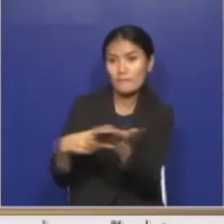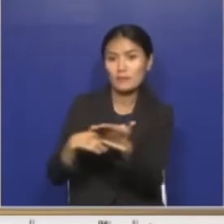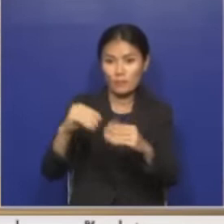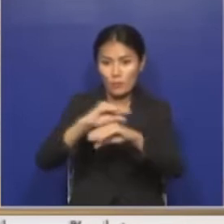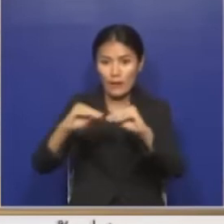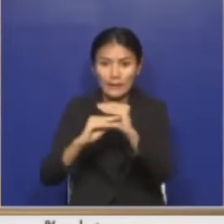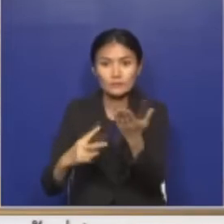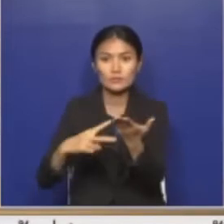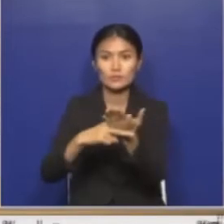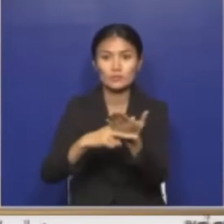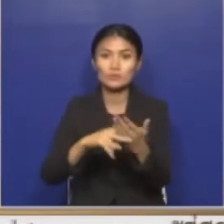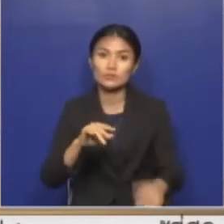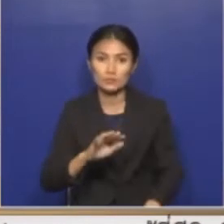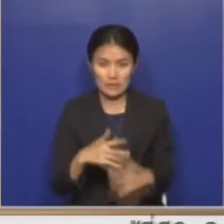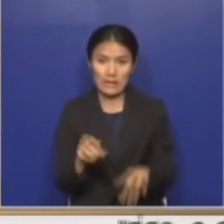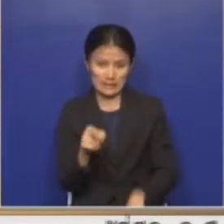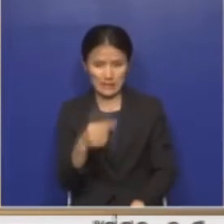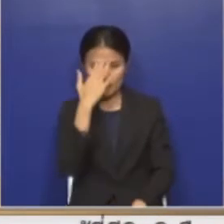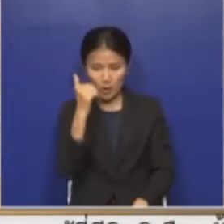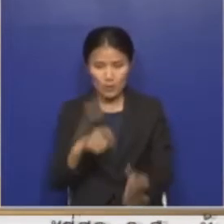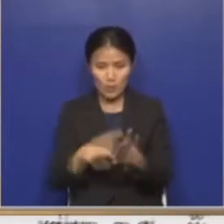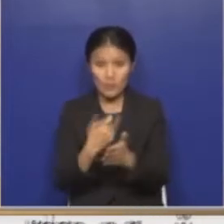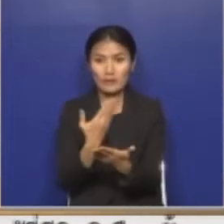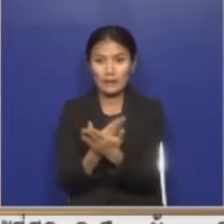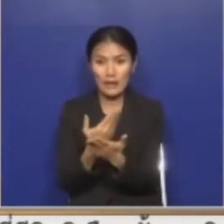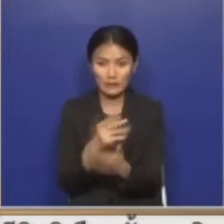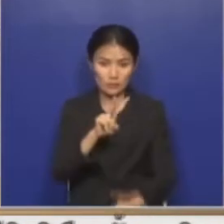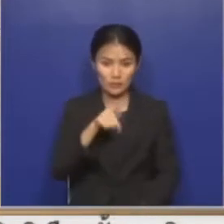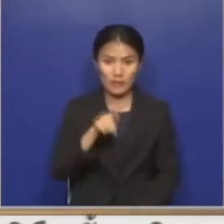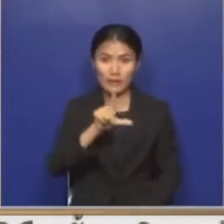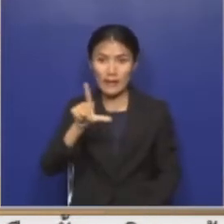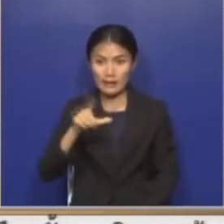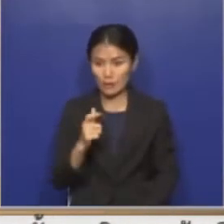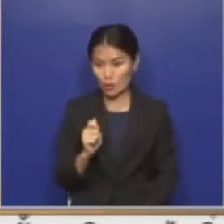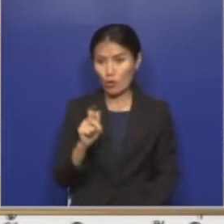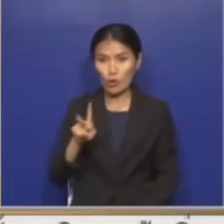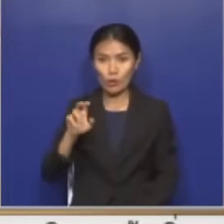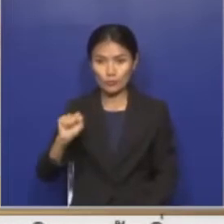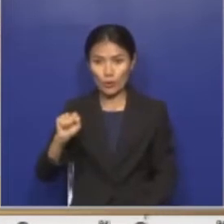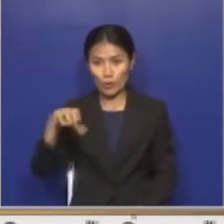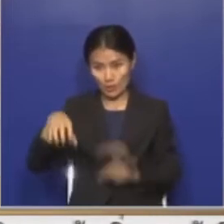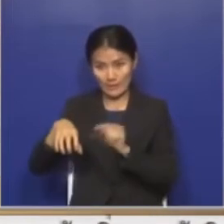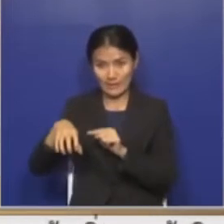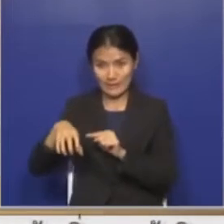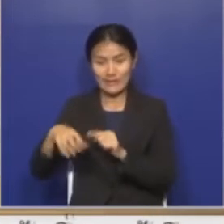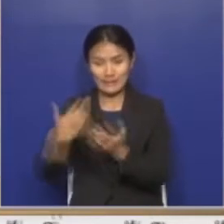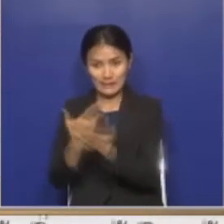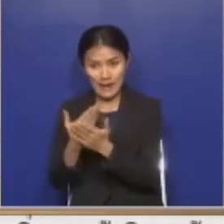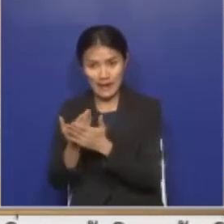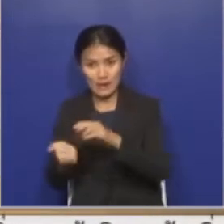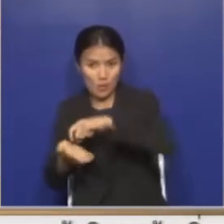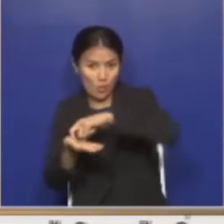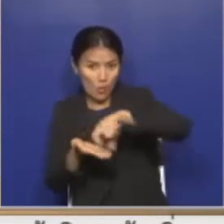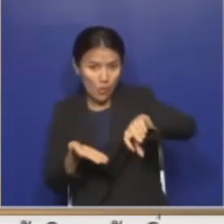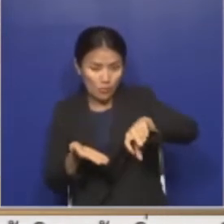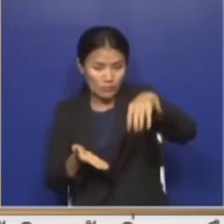เงินสองพันล้านเนี่ยได้ออกจากบขสไปอยู่ที่บัญชีของบริษัทการเลี้ยงกบเนี่ยที่เป็น